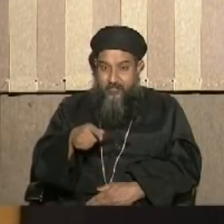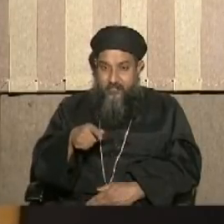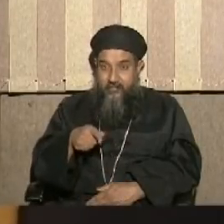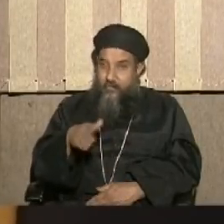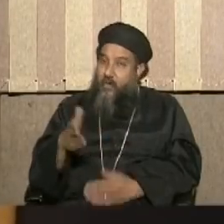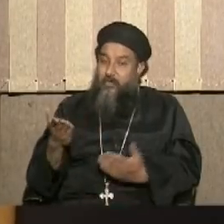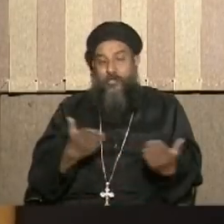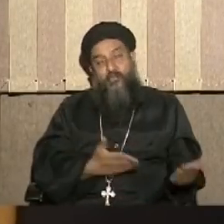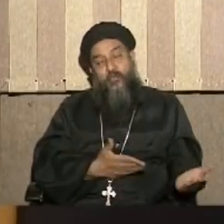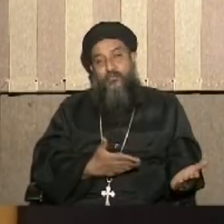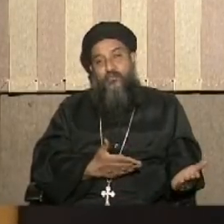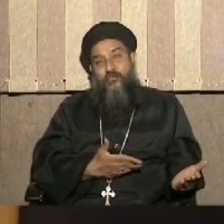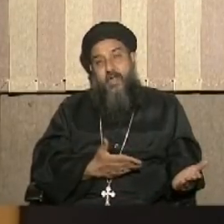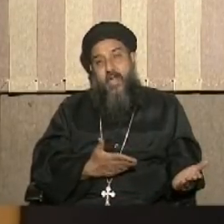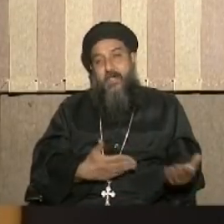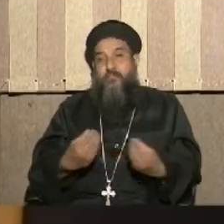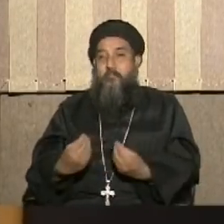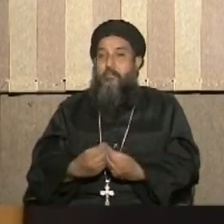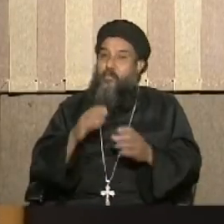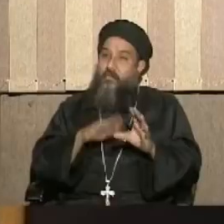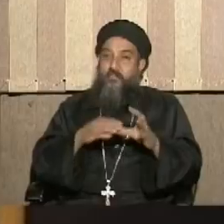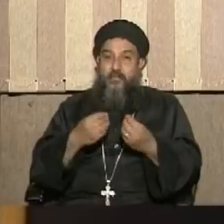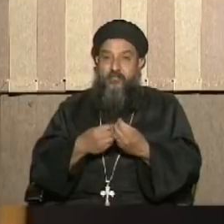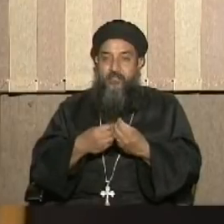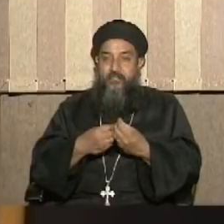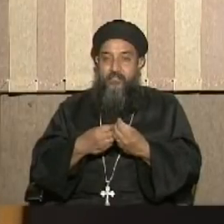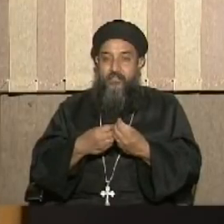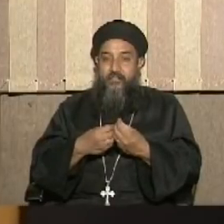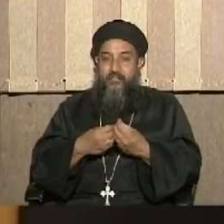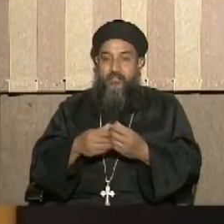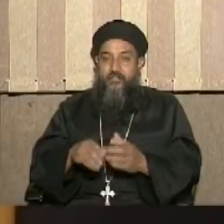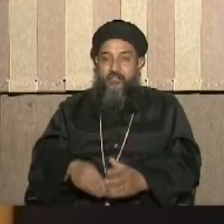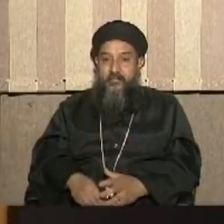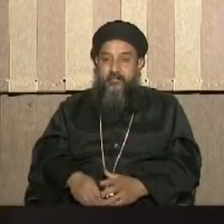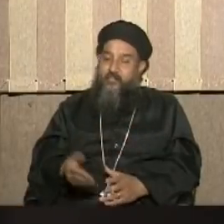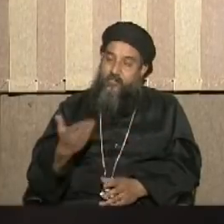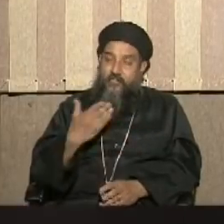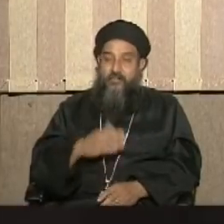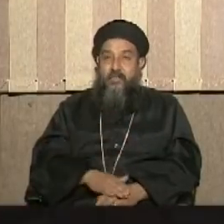دلوقتي الناس دول ضيوفنا ولازم نطلع نقعد معاهم. حاضر.